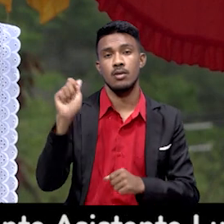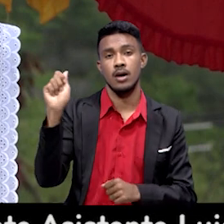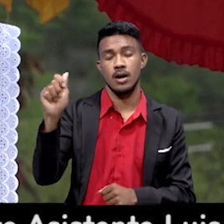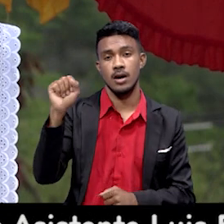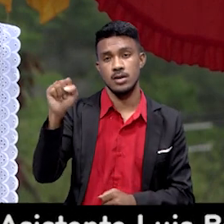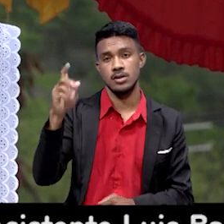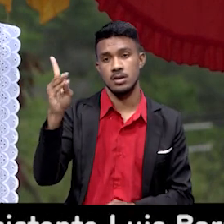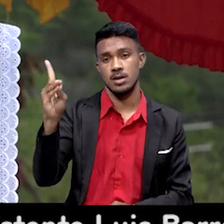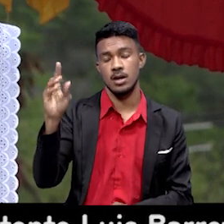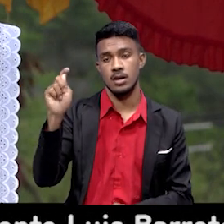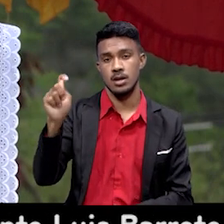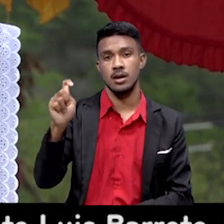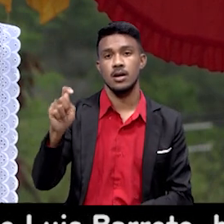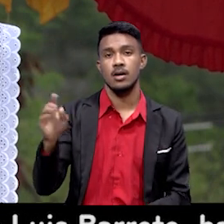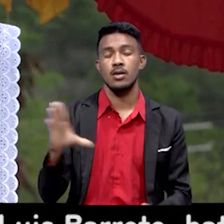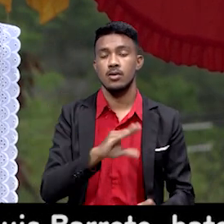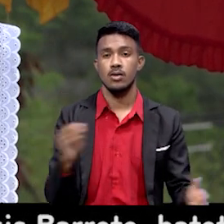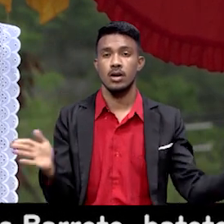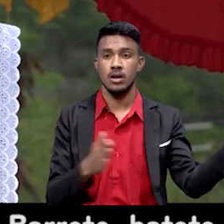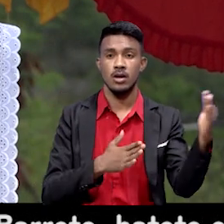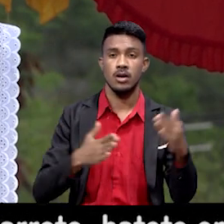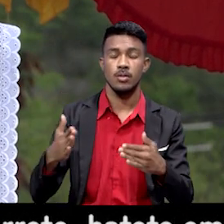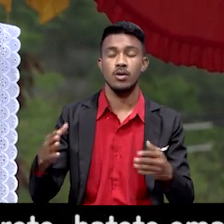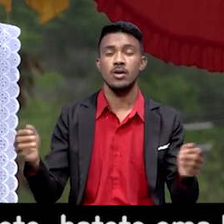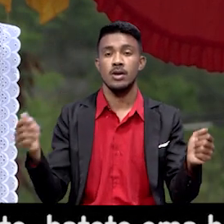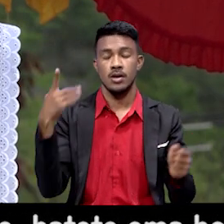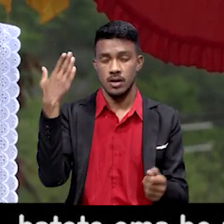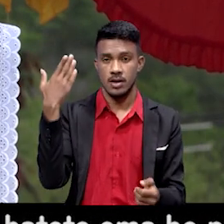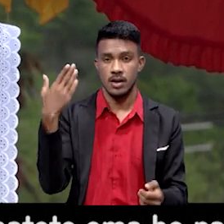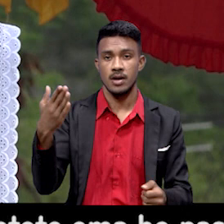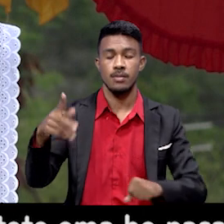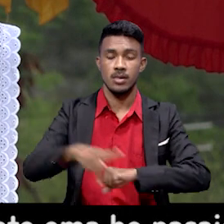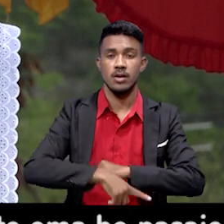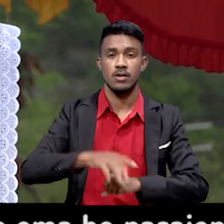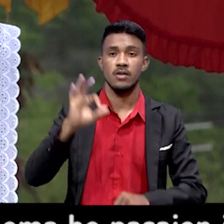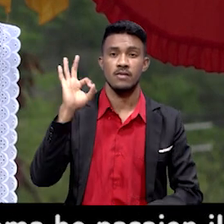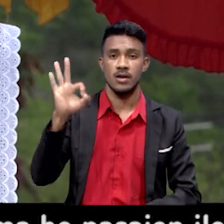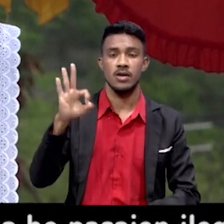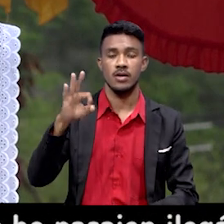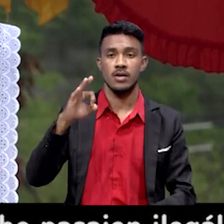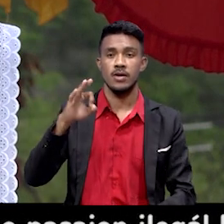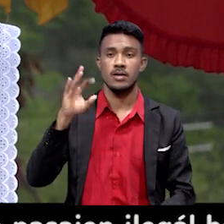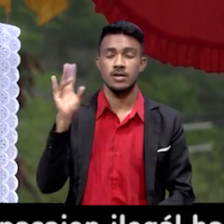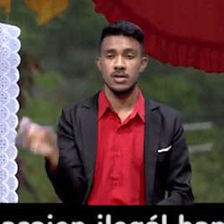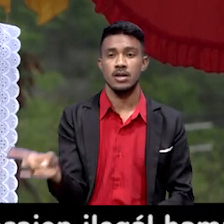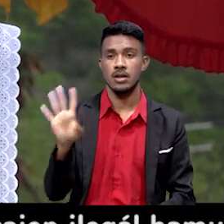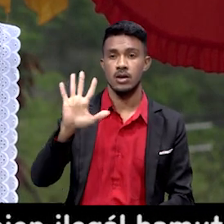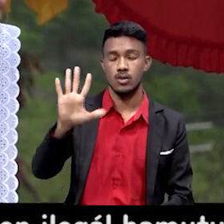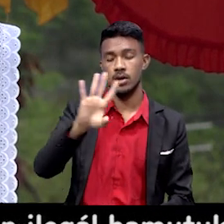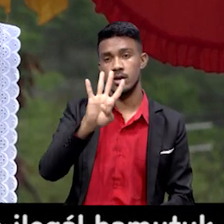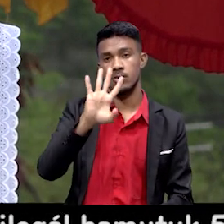e poi a Liboria Fretlin. E a 74, poi 75, antes